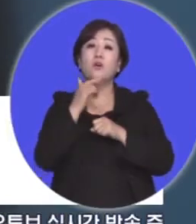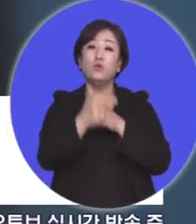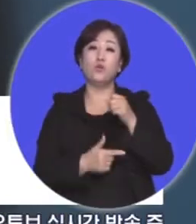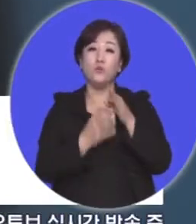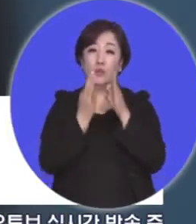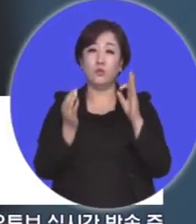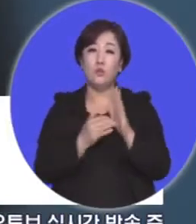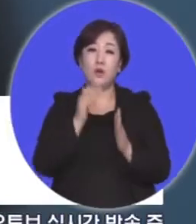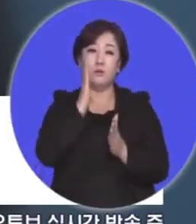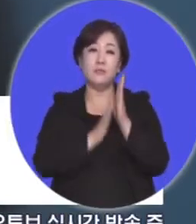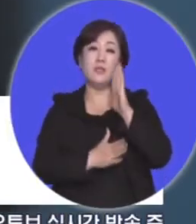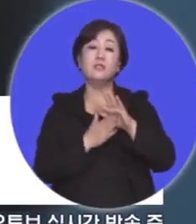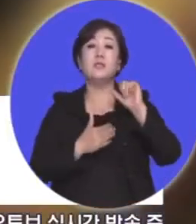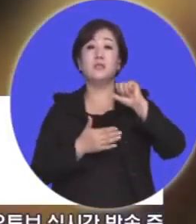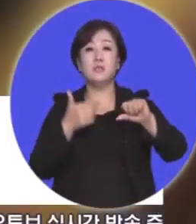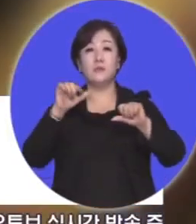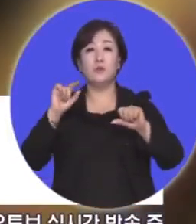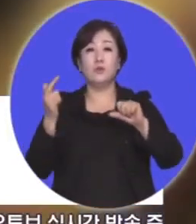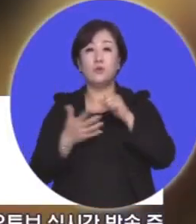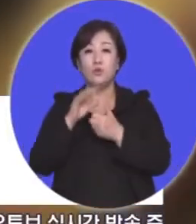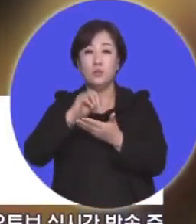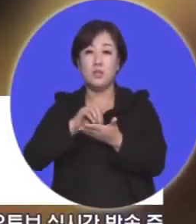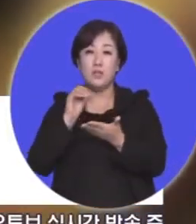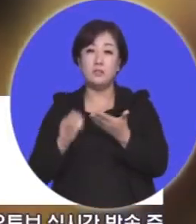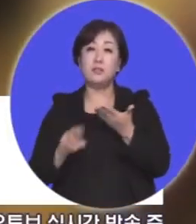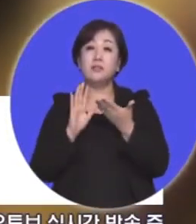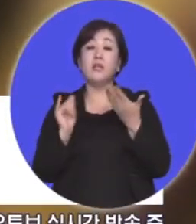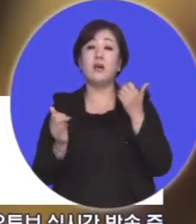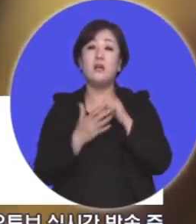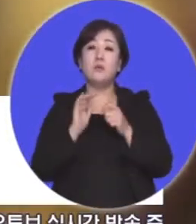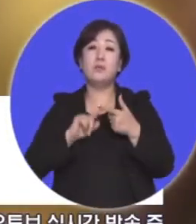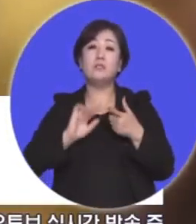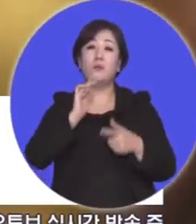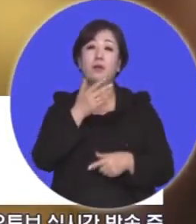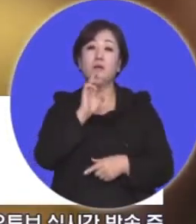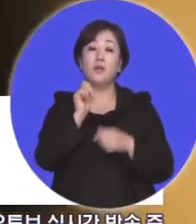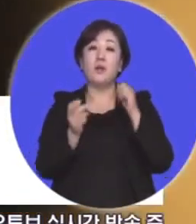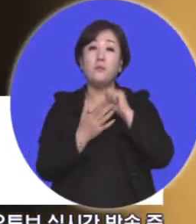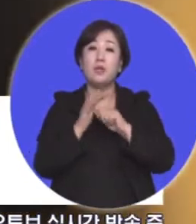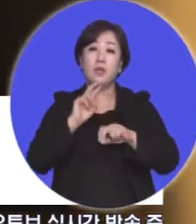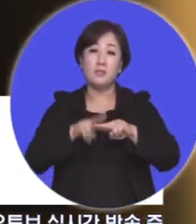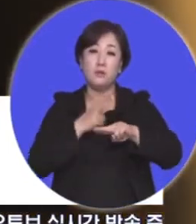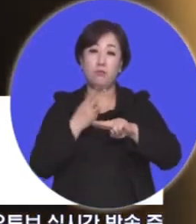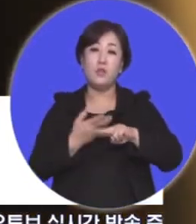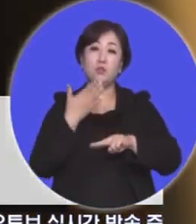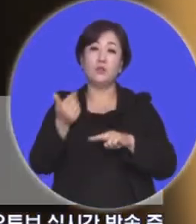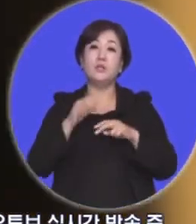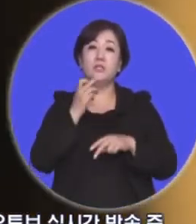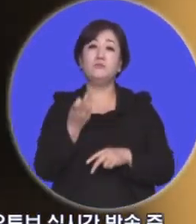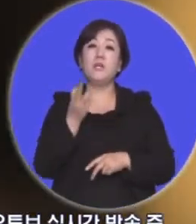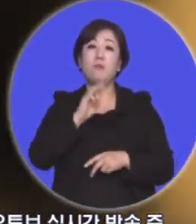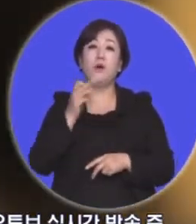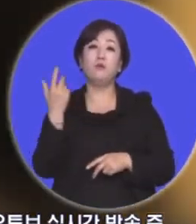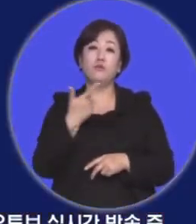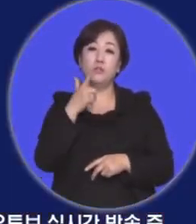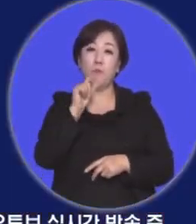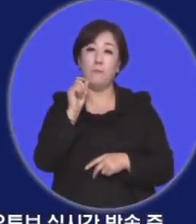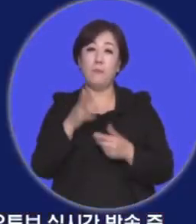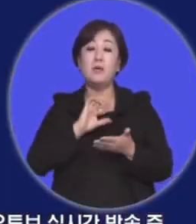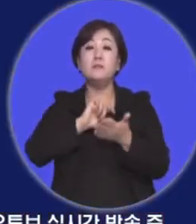동안 울산시와 5개 구군이 퇴직자 811명에게 지급한 전별금은 13억 6천만 원